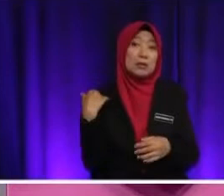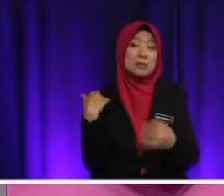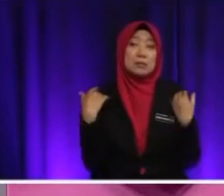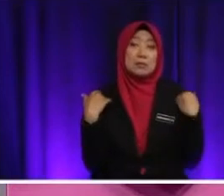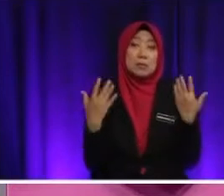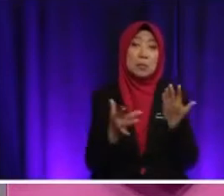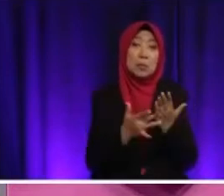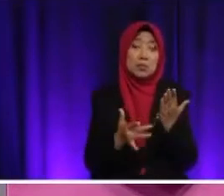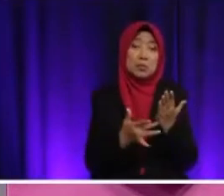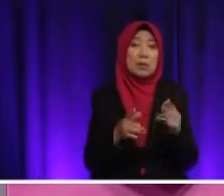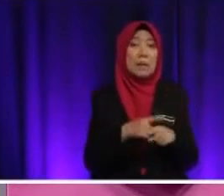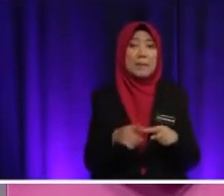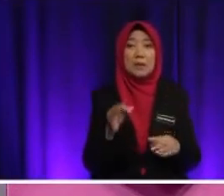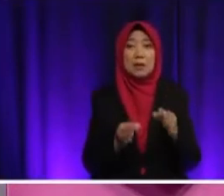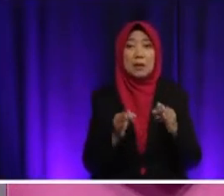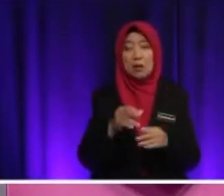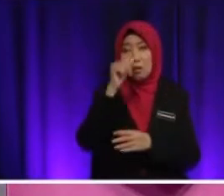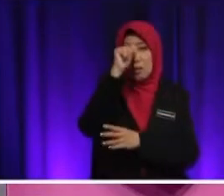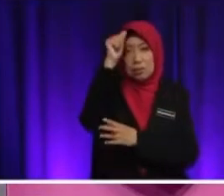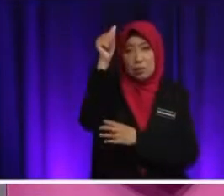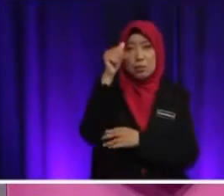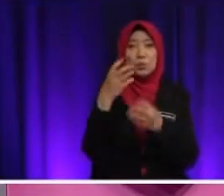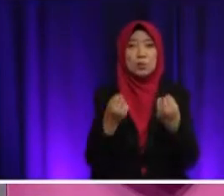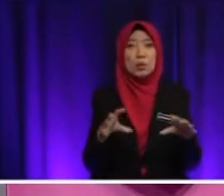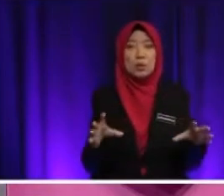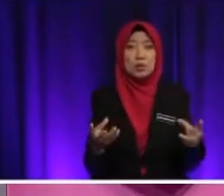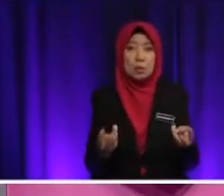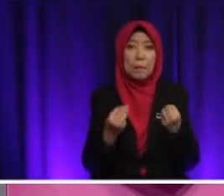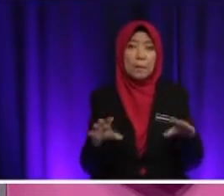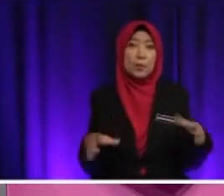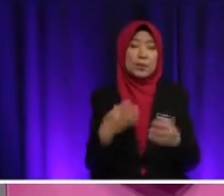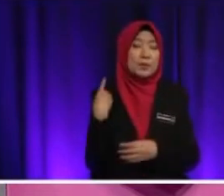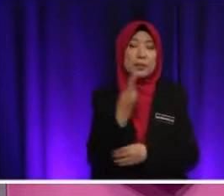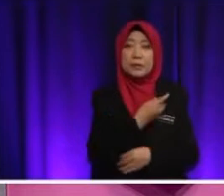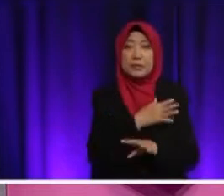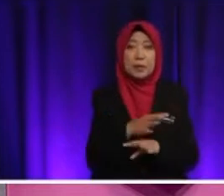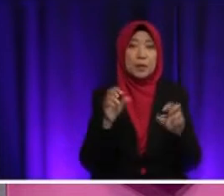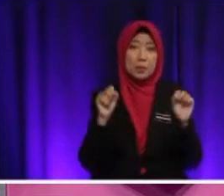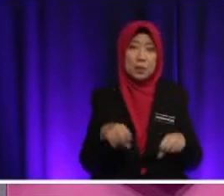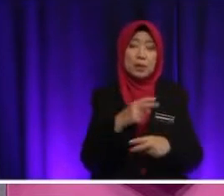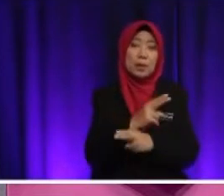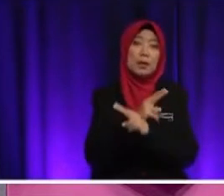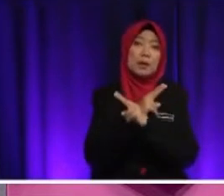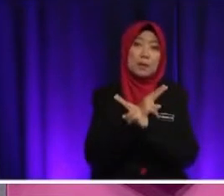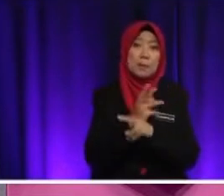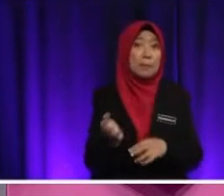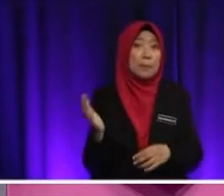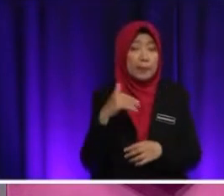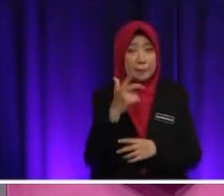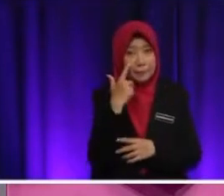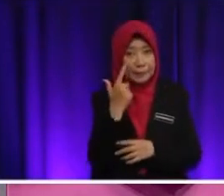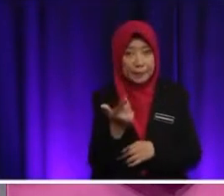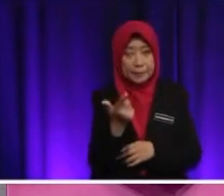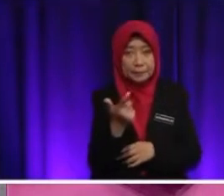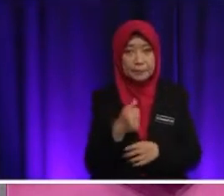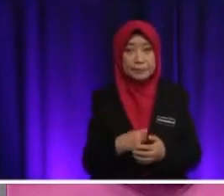Tapi kalau Allah nak lakukan, tidak siapa pun yang boleh yang menghalang Allah Subhanahu Wa Taala. Okey, mari kita lihat ya. Di